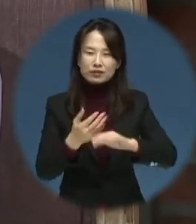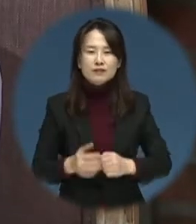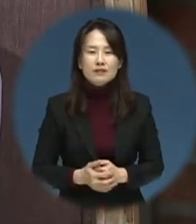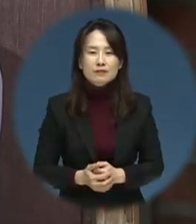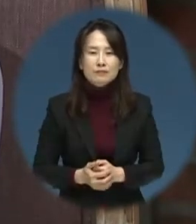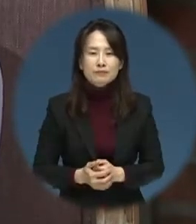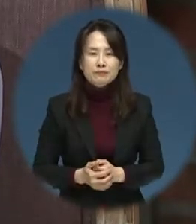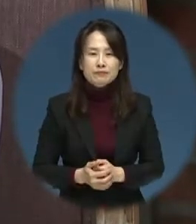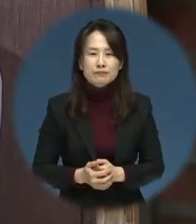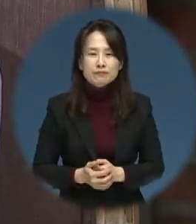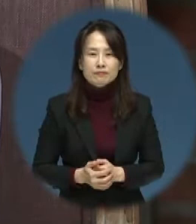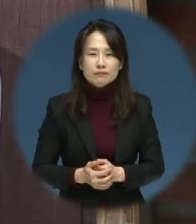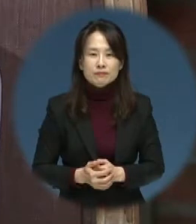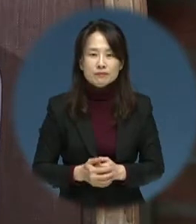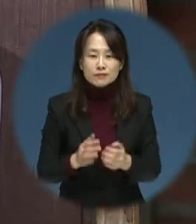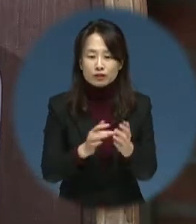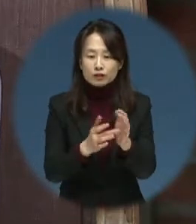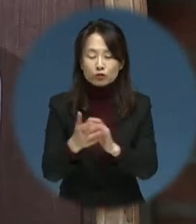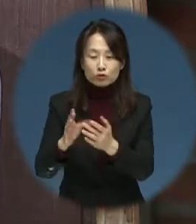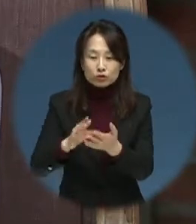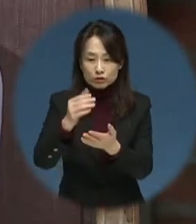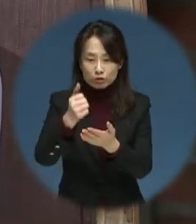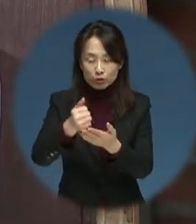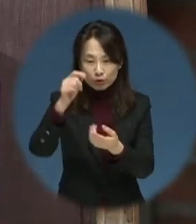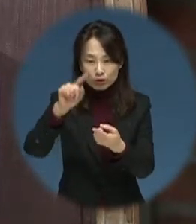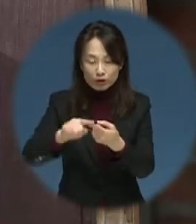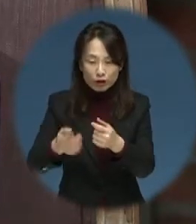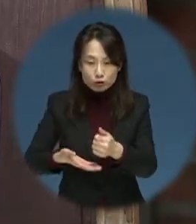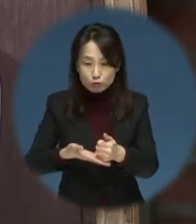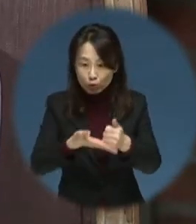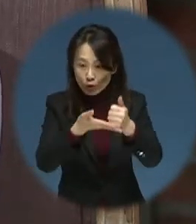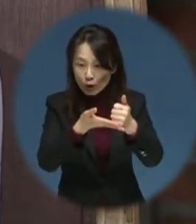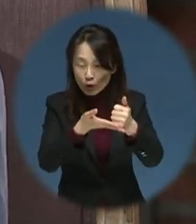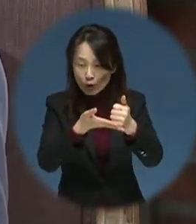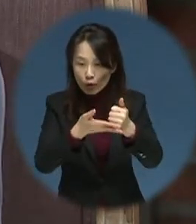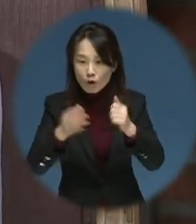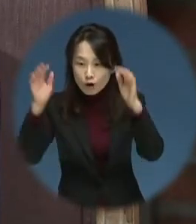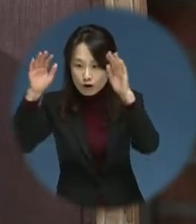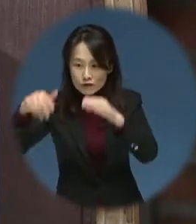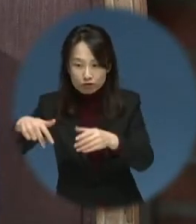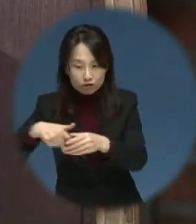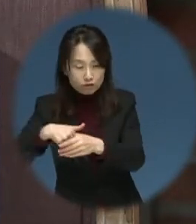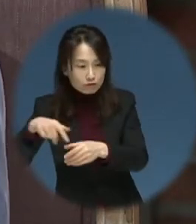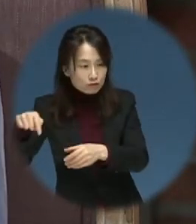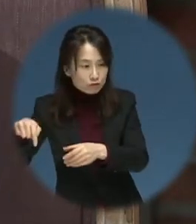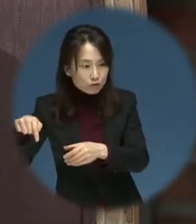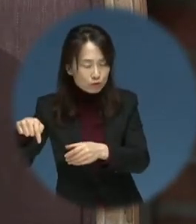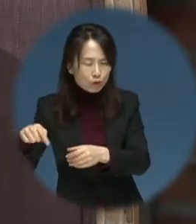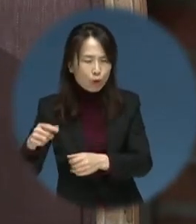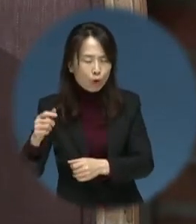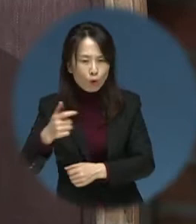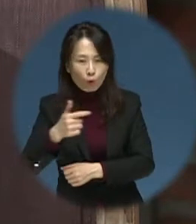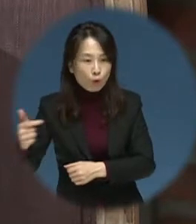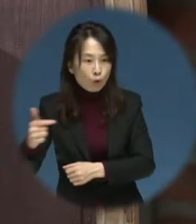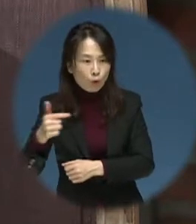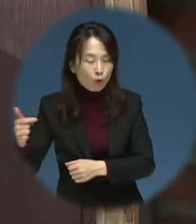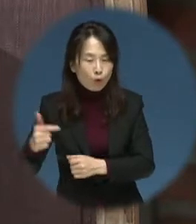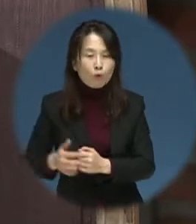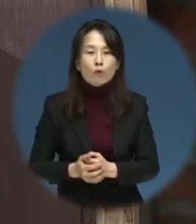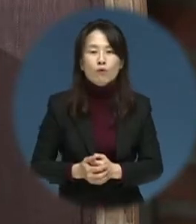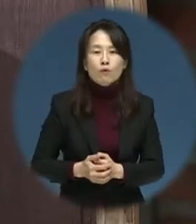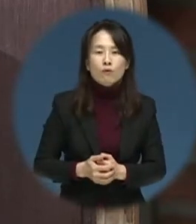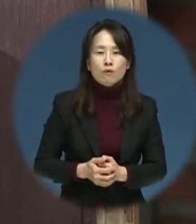가깝고 실제로 예수 그리스도에 대한 존경과 애착이 저는 뭐 인류학자로서 평생을 살아보니까 굉장히